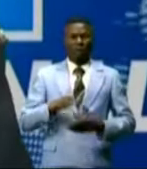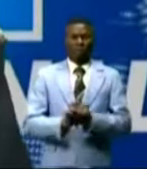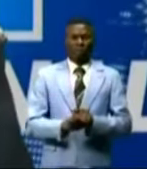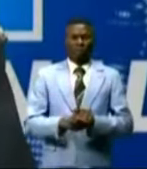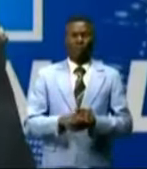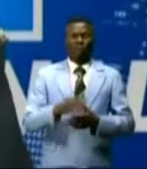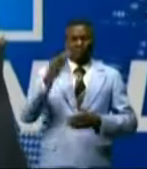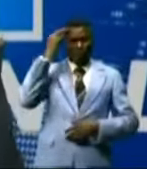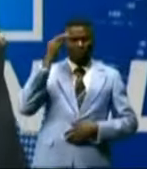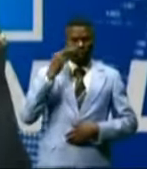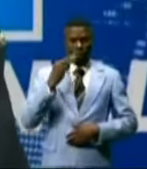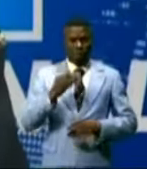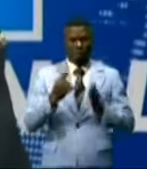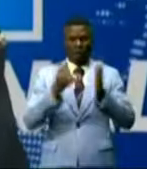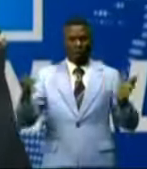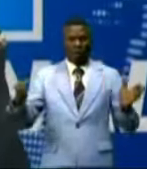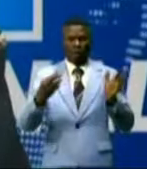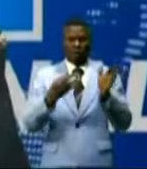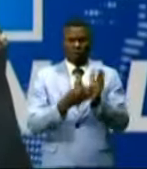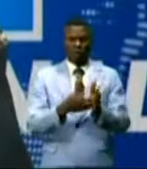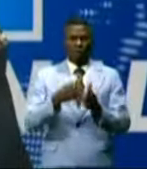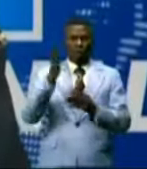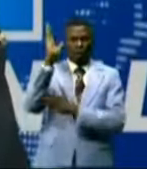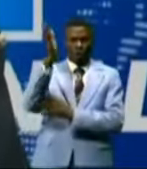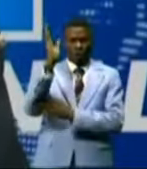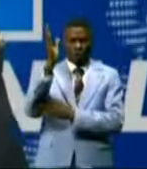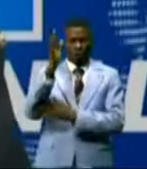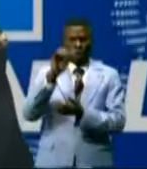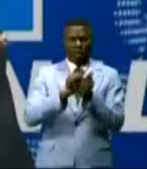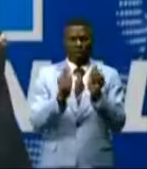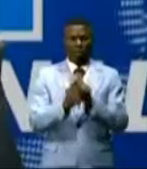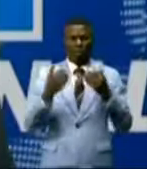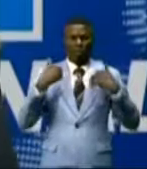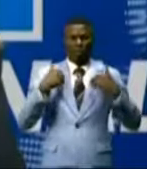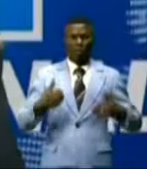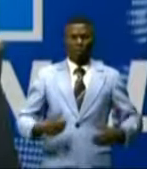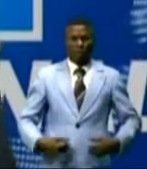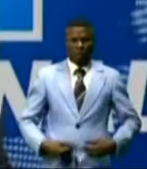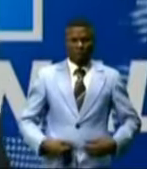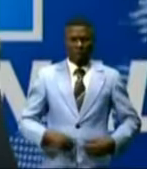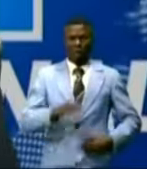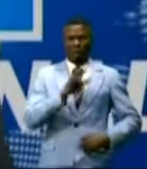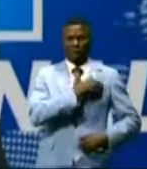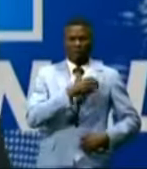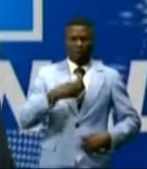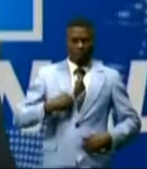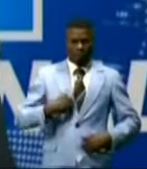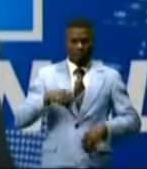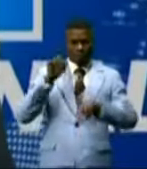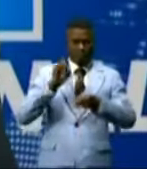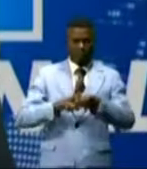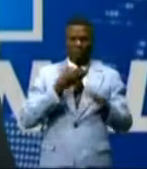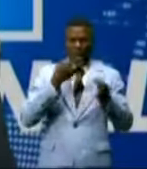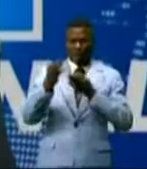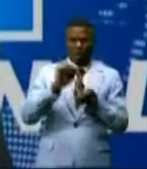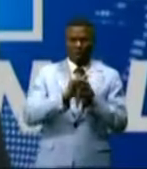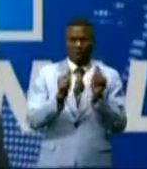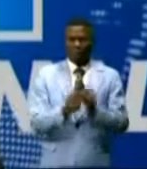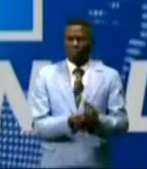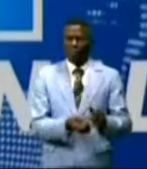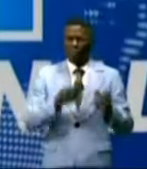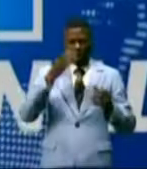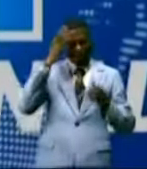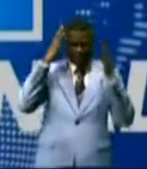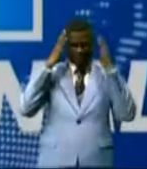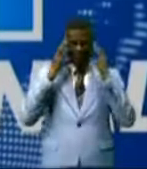RDC à la 68e session sur le statut de la femme qui se tient au pays de l'Oncle Sam a évoqué la situation précaire